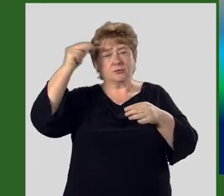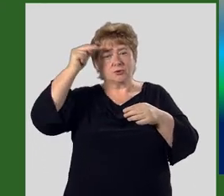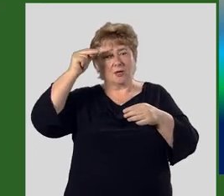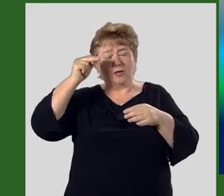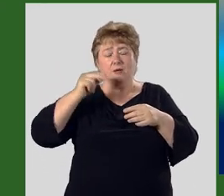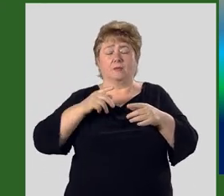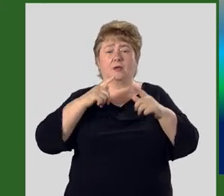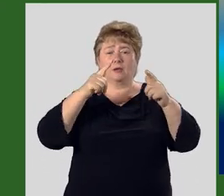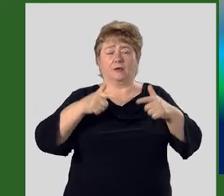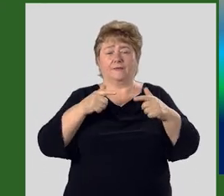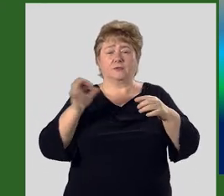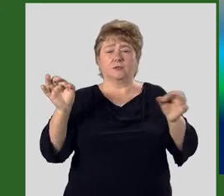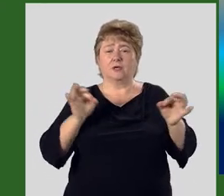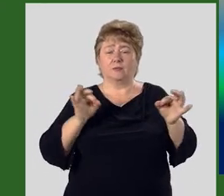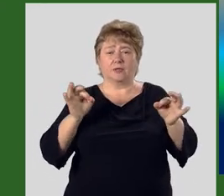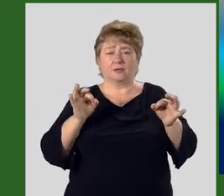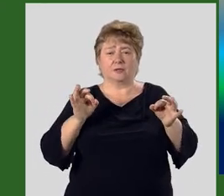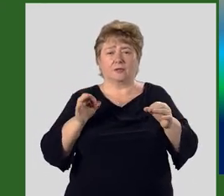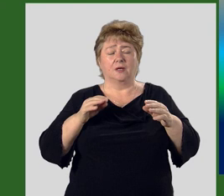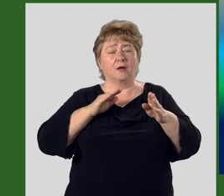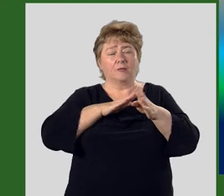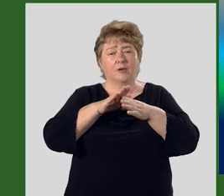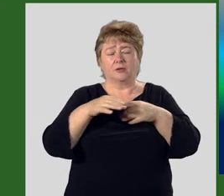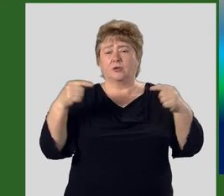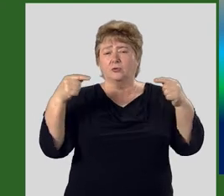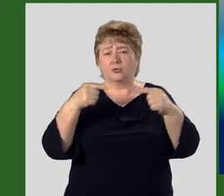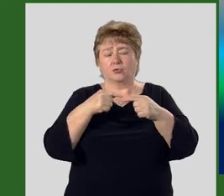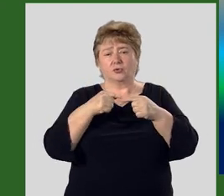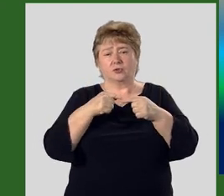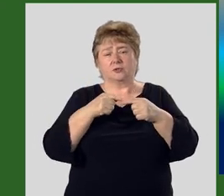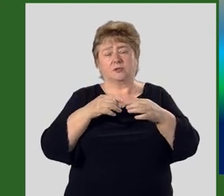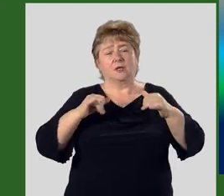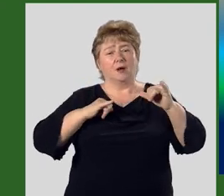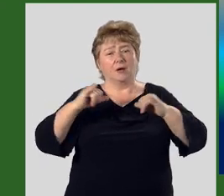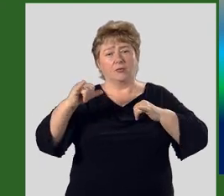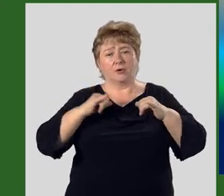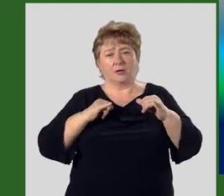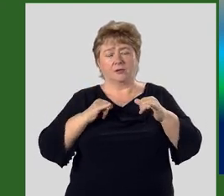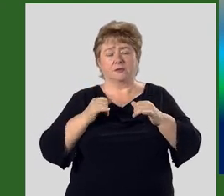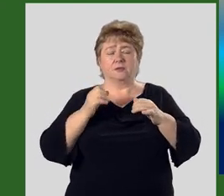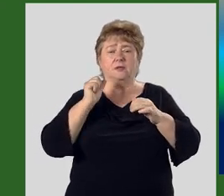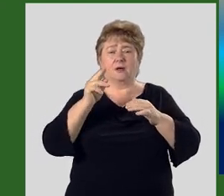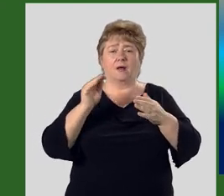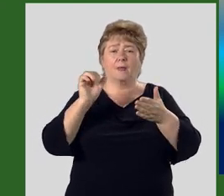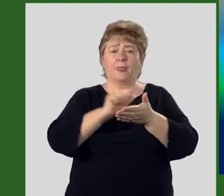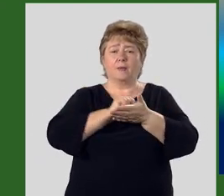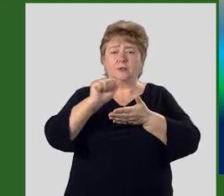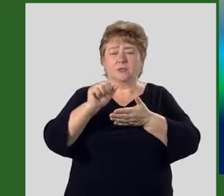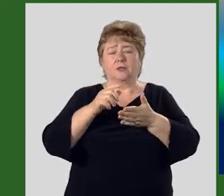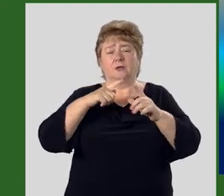изучаемые географические объекты, соблюдая точность и аккуратность, как на